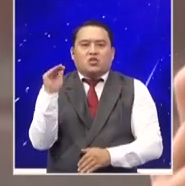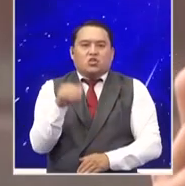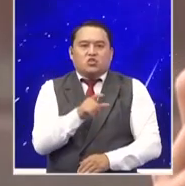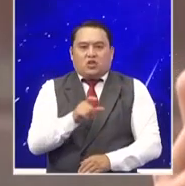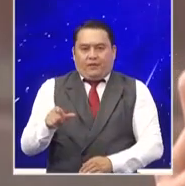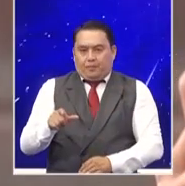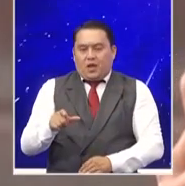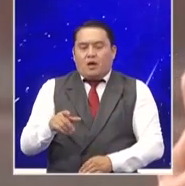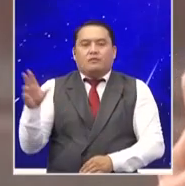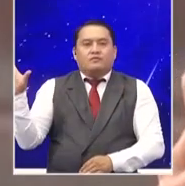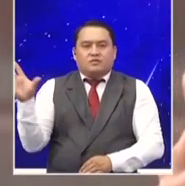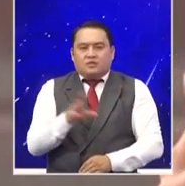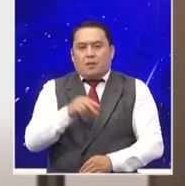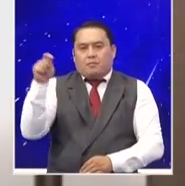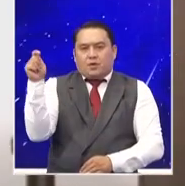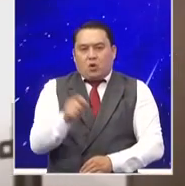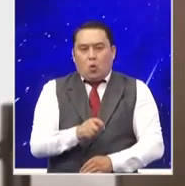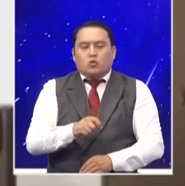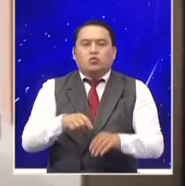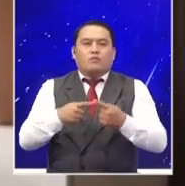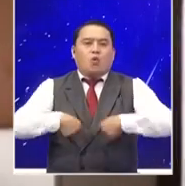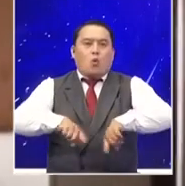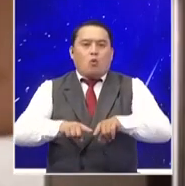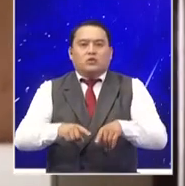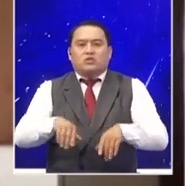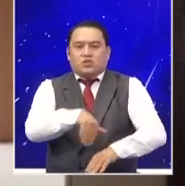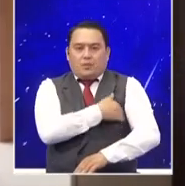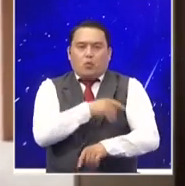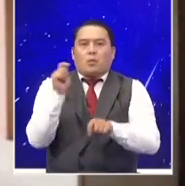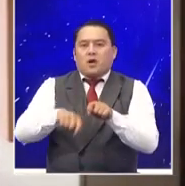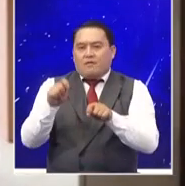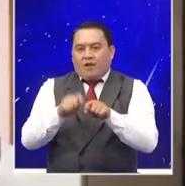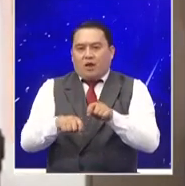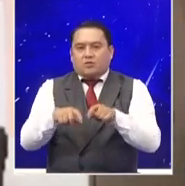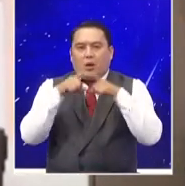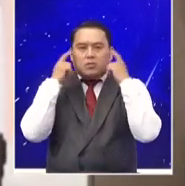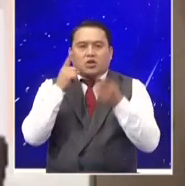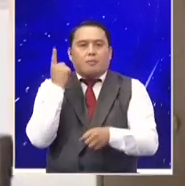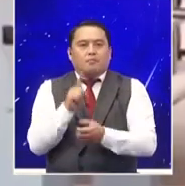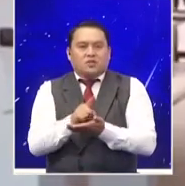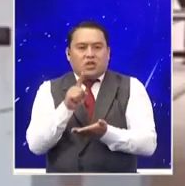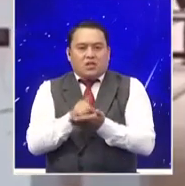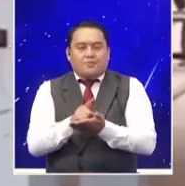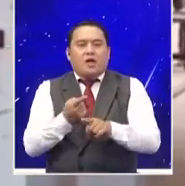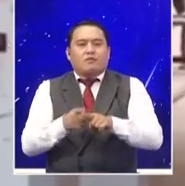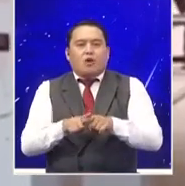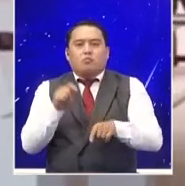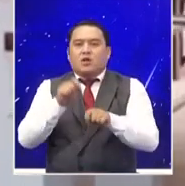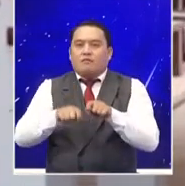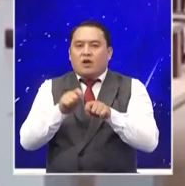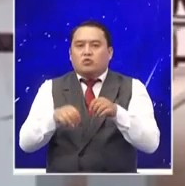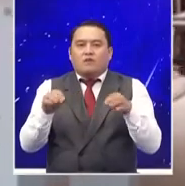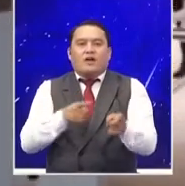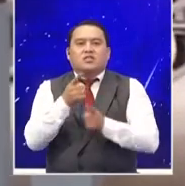5000 человек. Все входящие на территорию комплекса будут проходить температурный досмотр. Ношение маски обязательно. Когда правительство